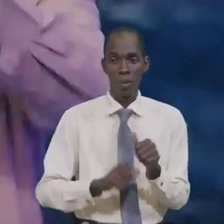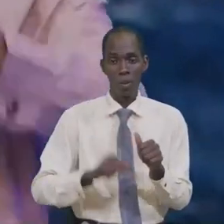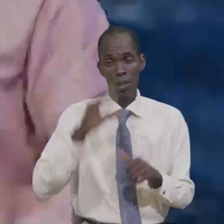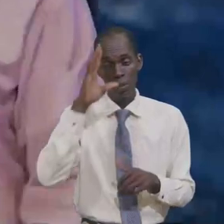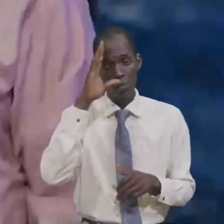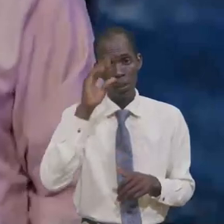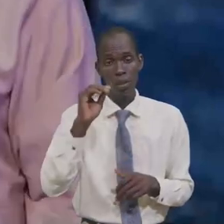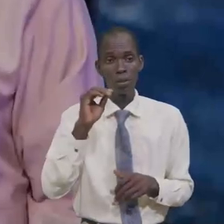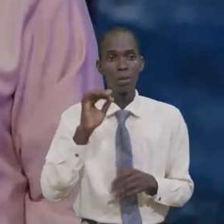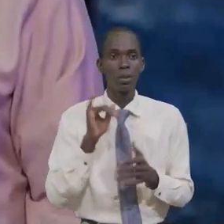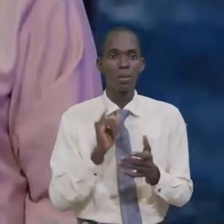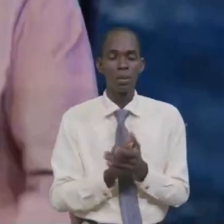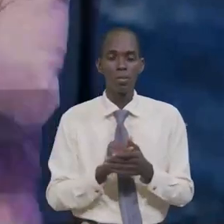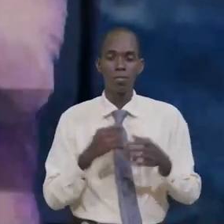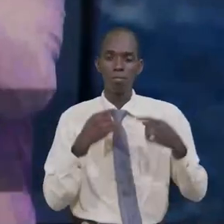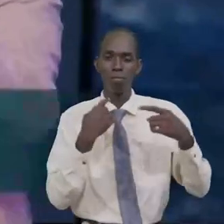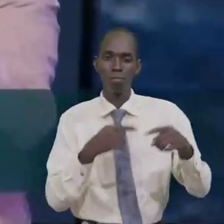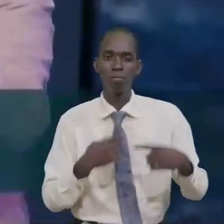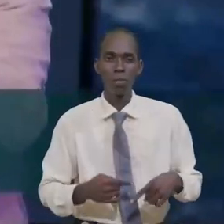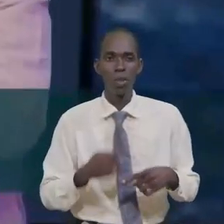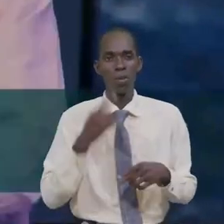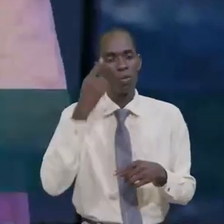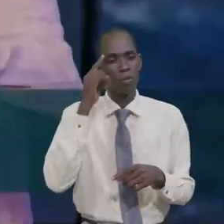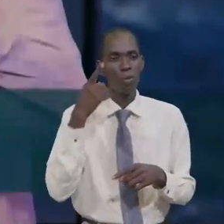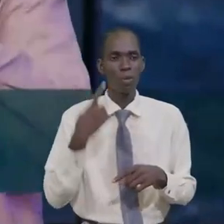merci Vincent tous ceux qui combattent